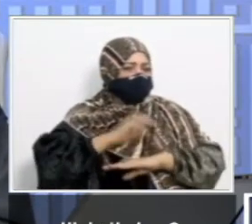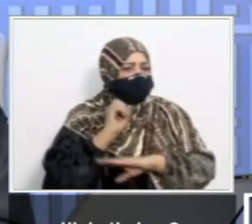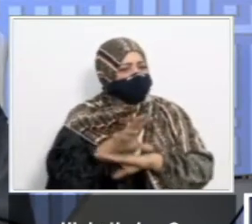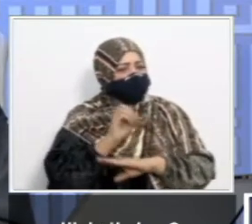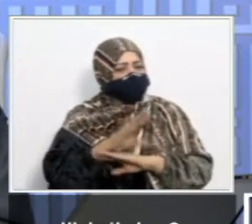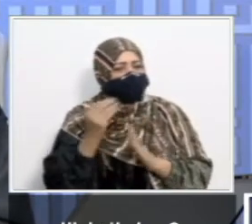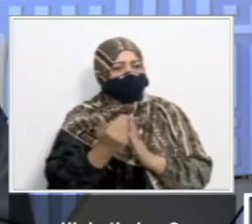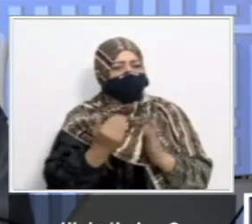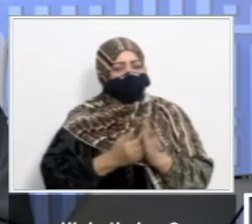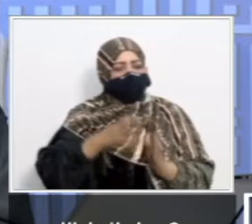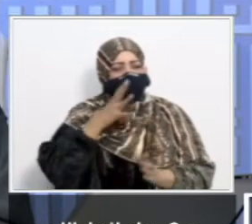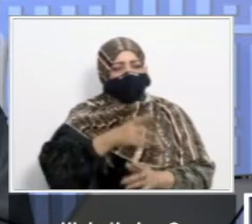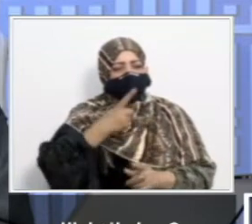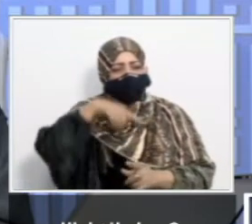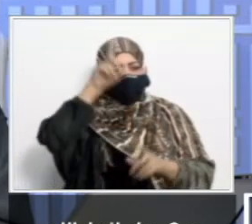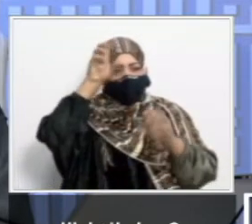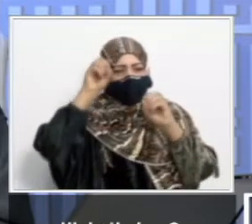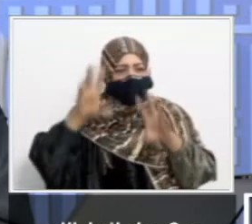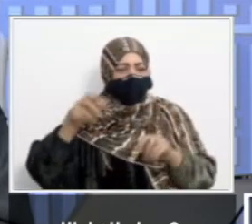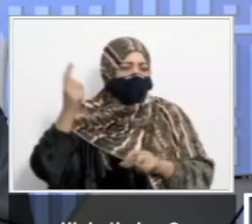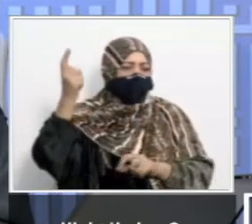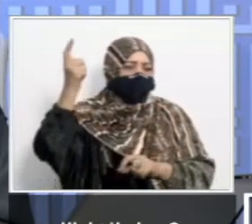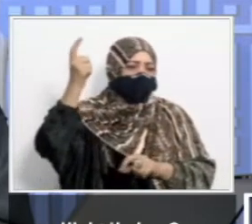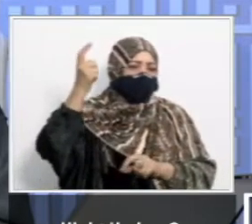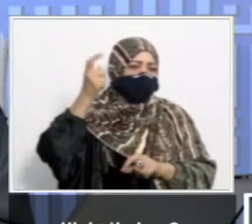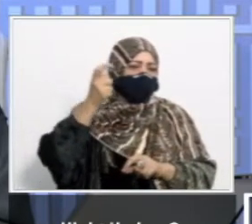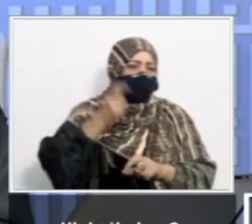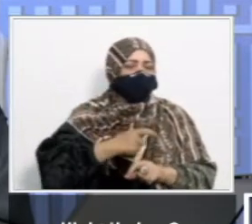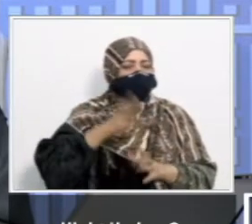وسيدنا ومولانا محمد، والحمد لله رب العالمين.